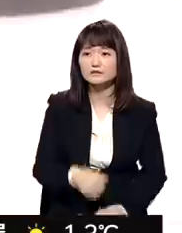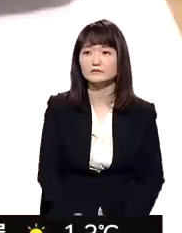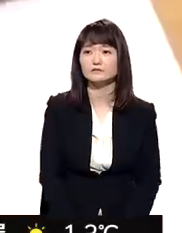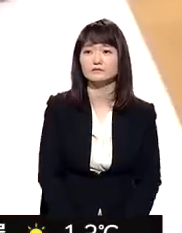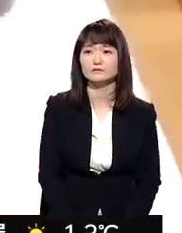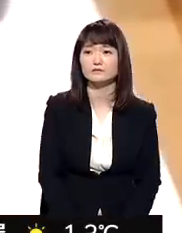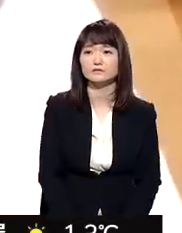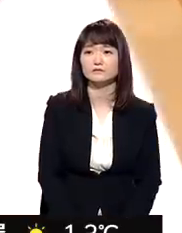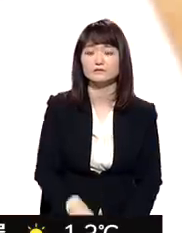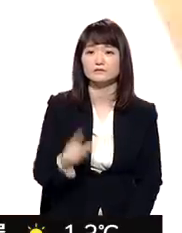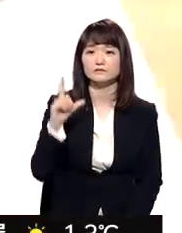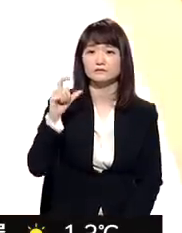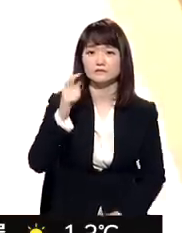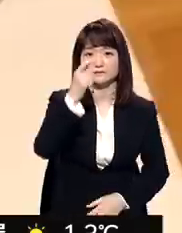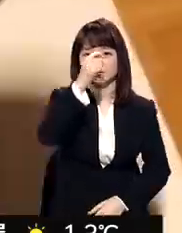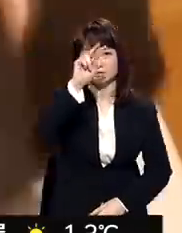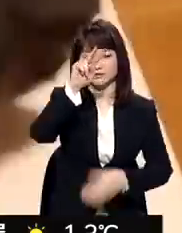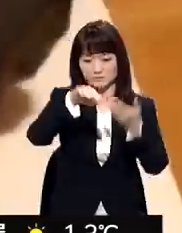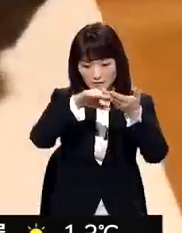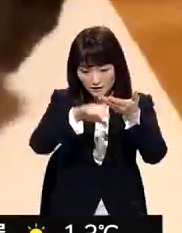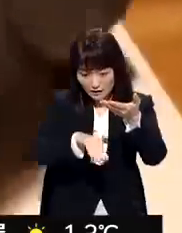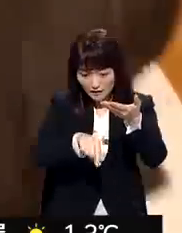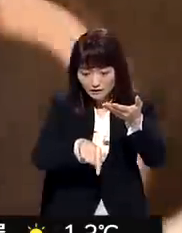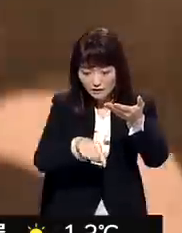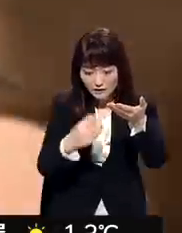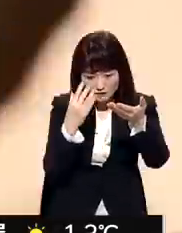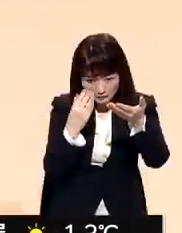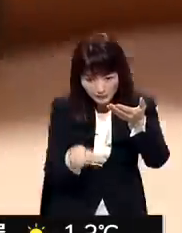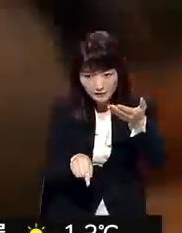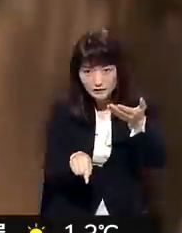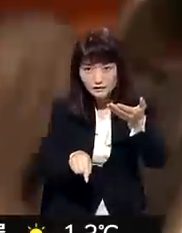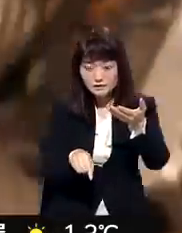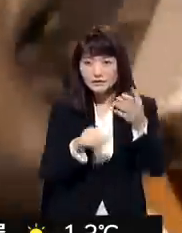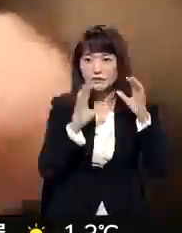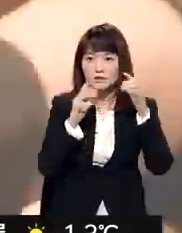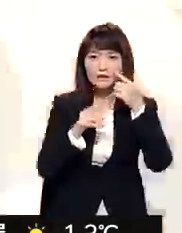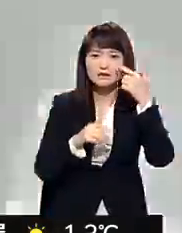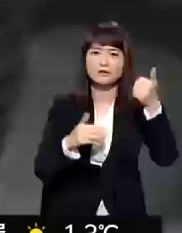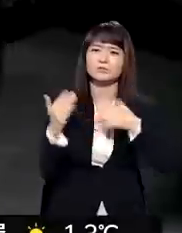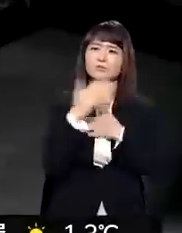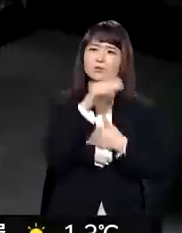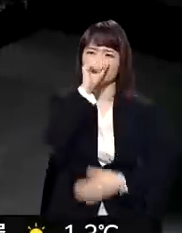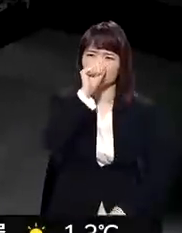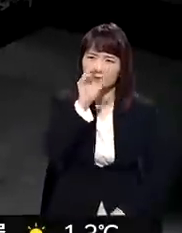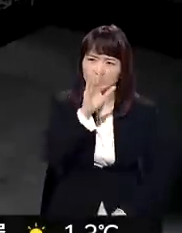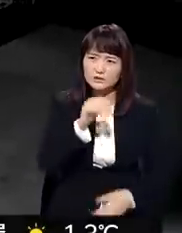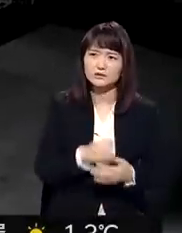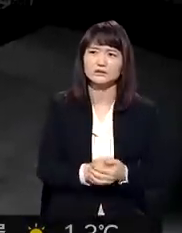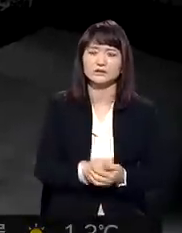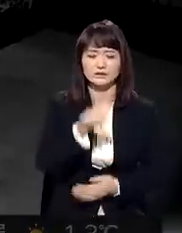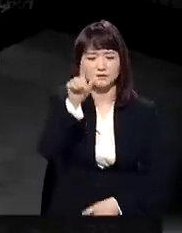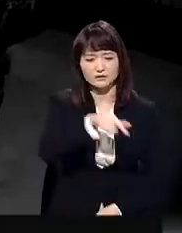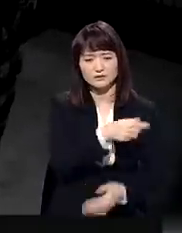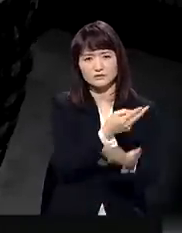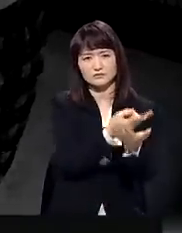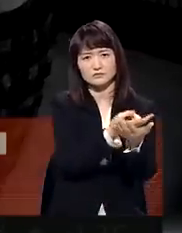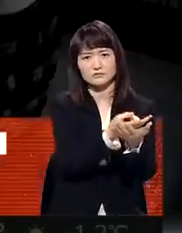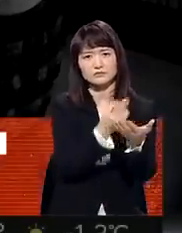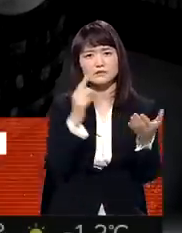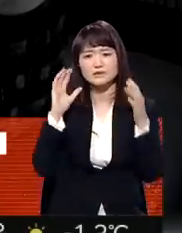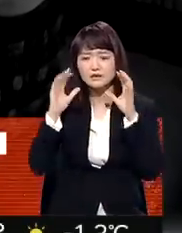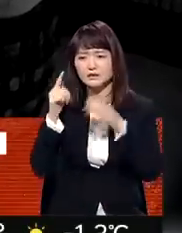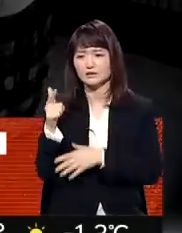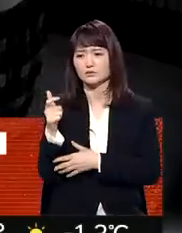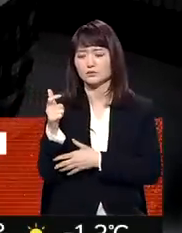네 결국 총은요 TV 아래 책상에서 발견된 아이 아빠는 몸이 좋지 않아서 침대에 종일 누워있었고 아이가